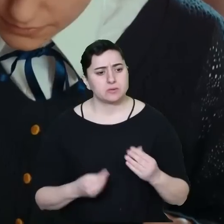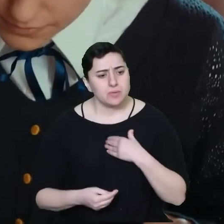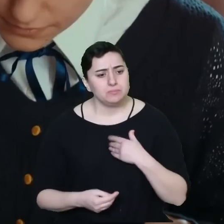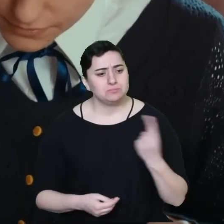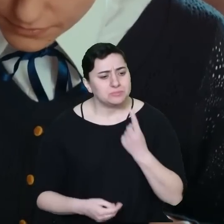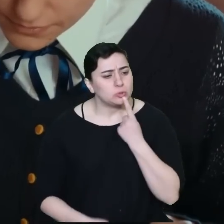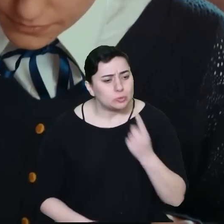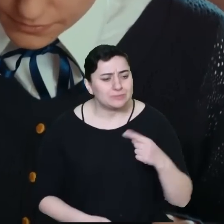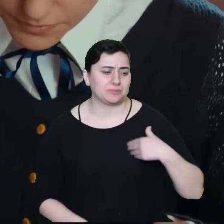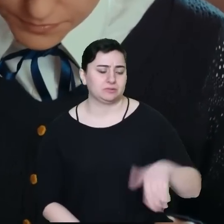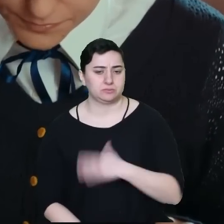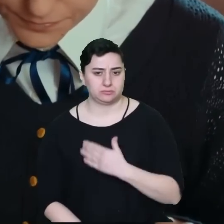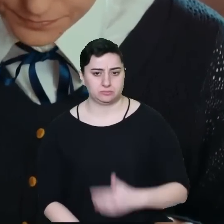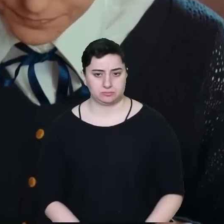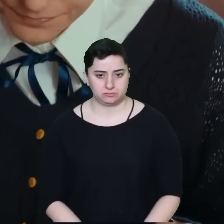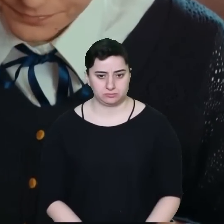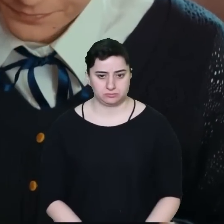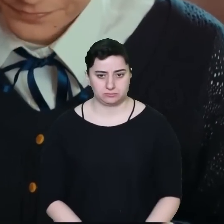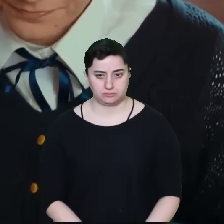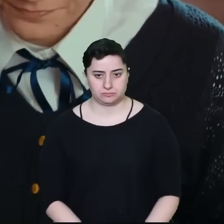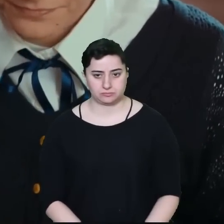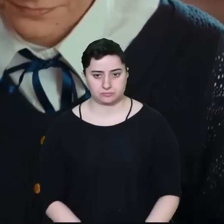Ben bir şey söyleyip gideceğim.